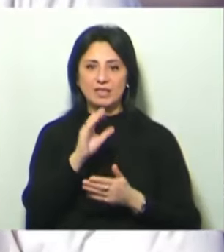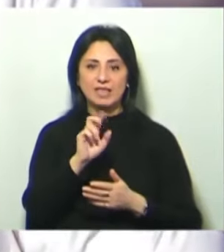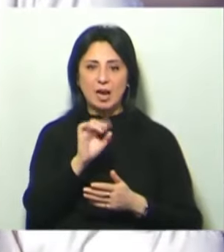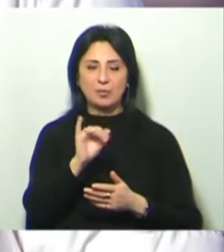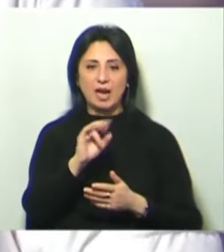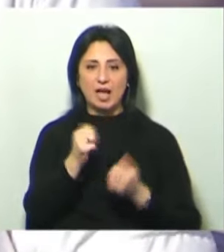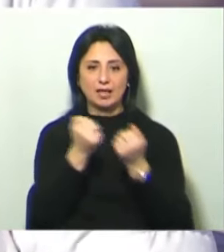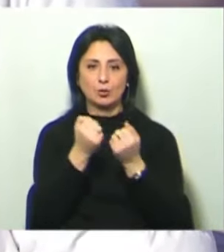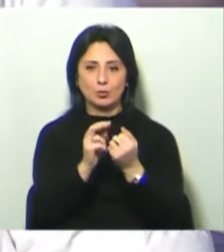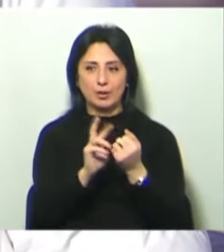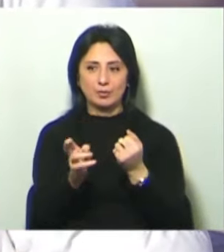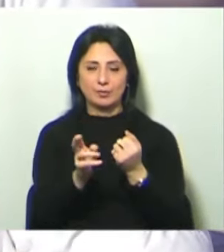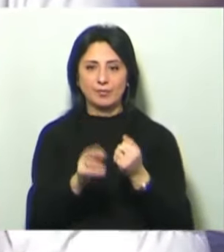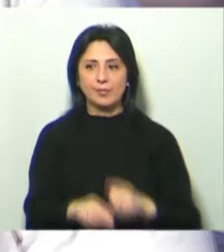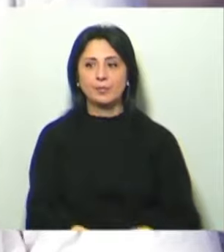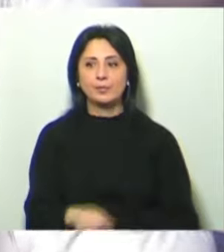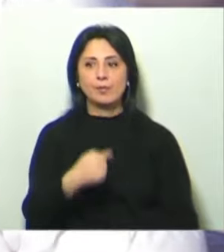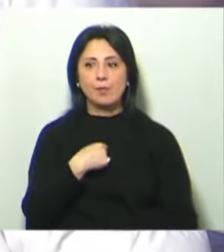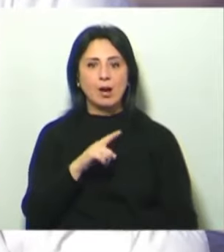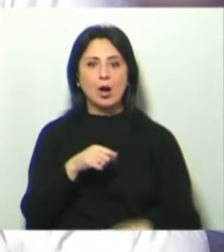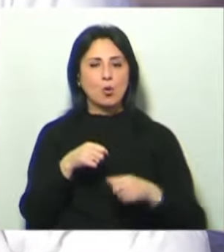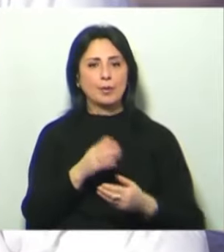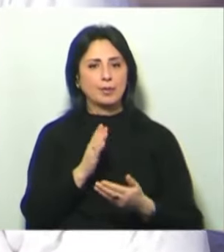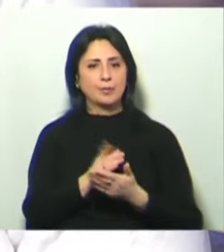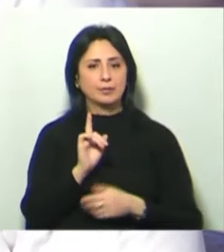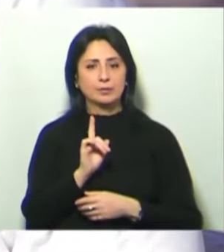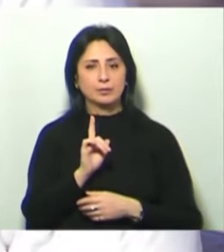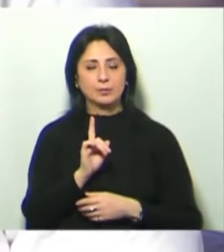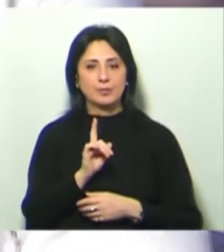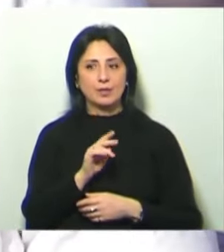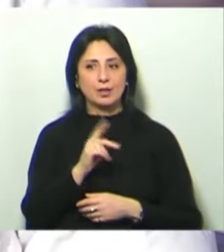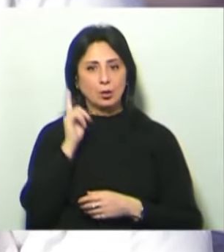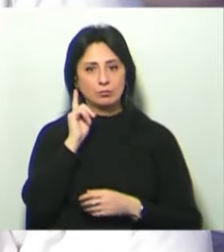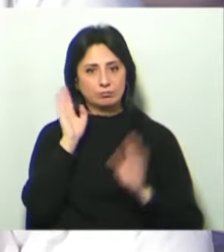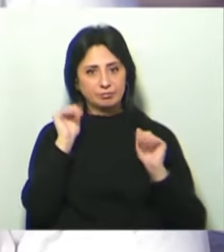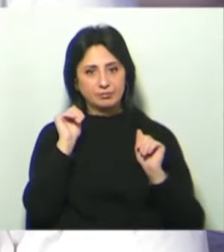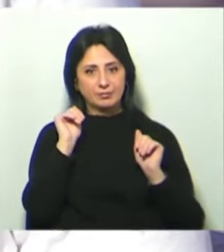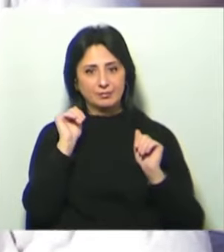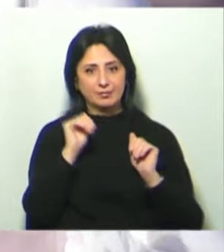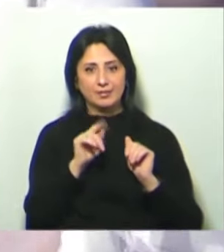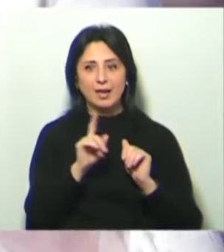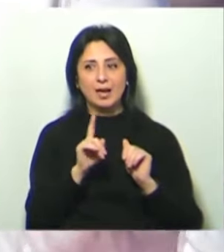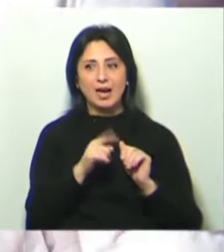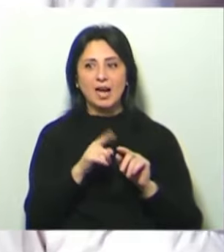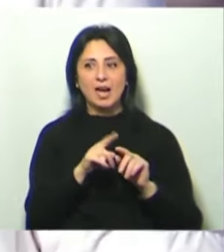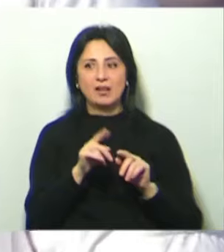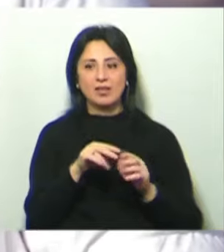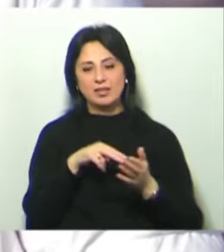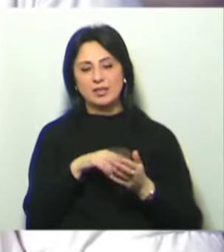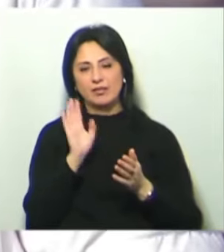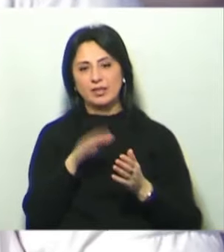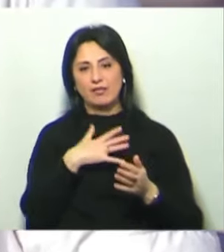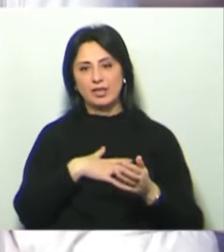საბიანა მისი ტყუპისცალი. მე რა უფლება მაქვს, რომ ყურები ჩამოვყარო და რაღაცაზე დაუდგე